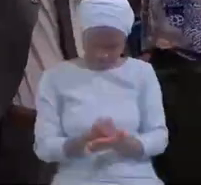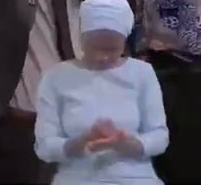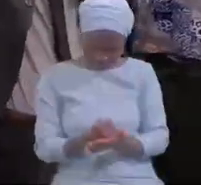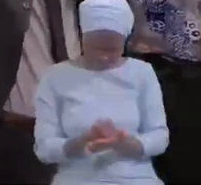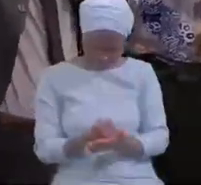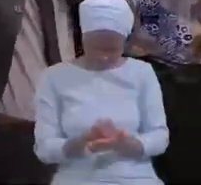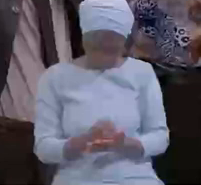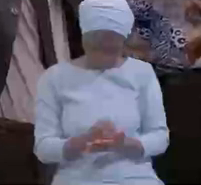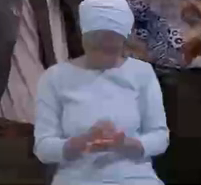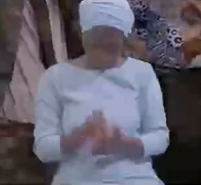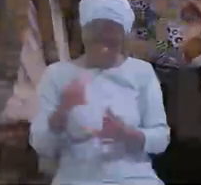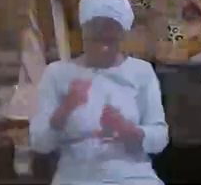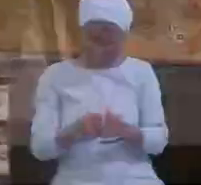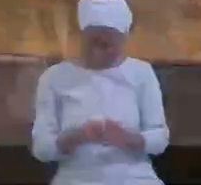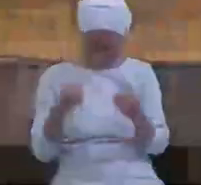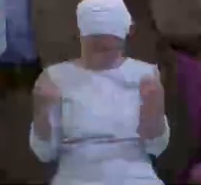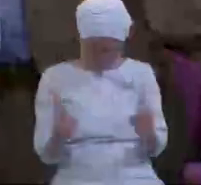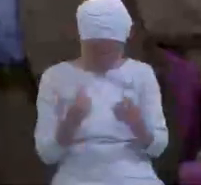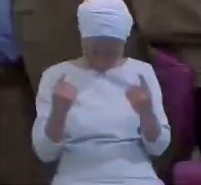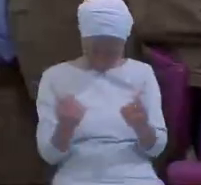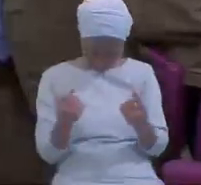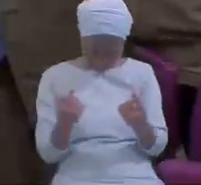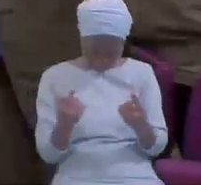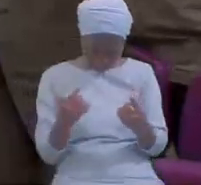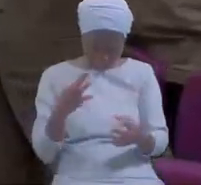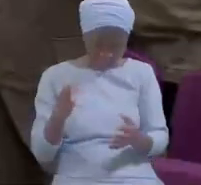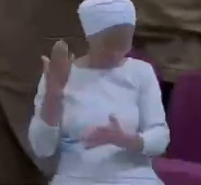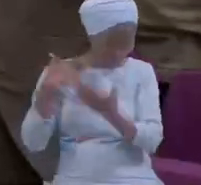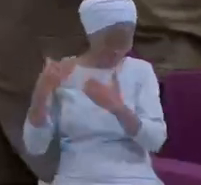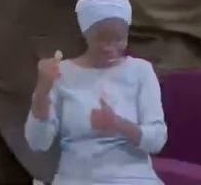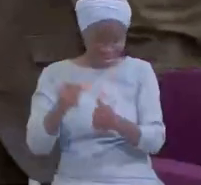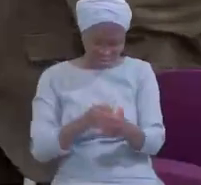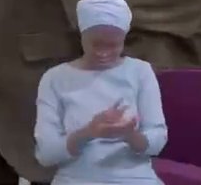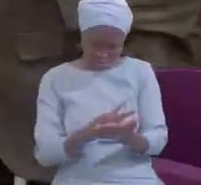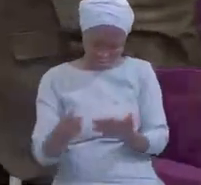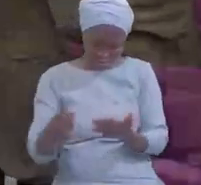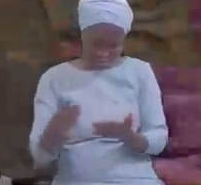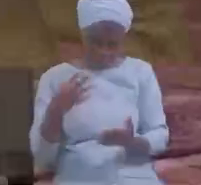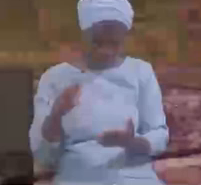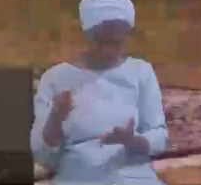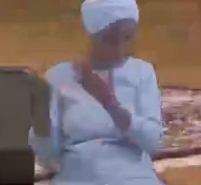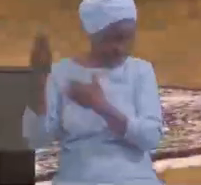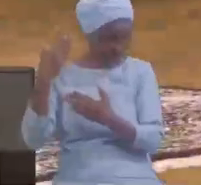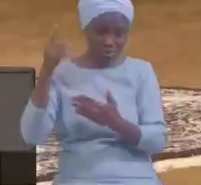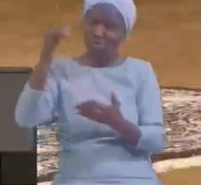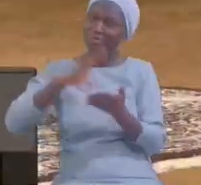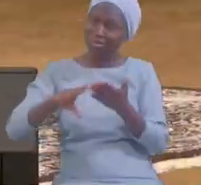Tout péché du passé, tout échec du passé, pardonne tout,